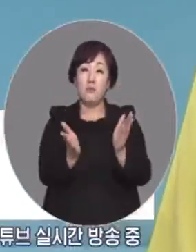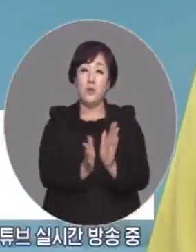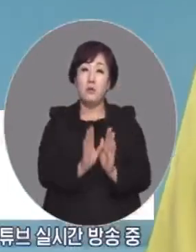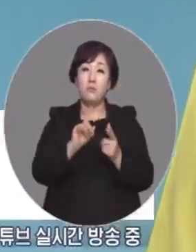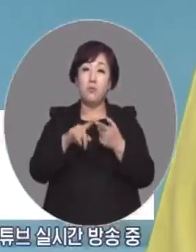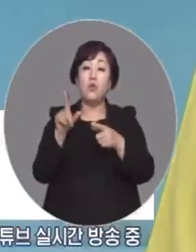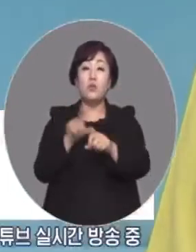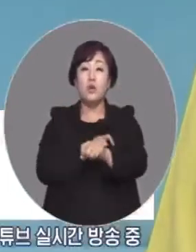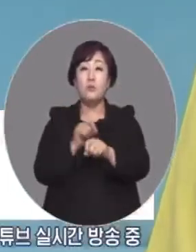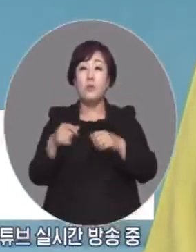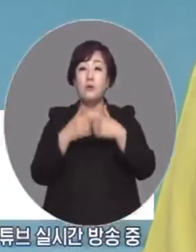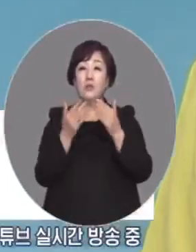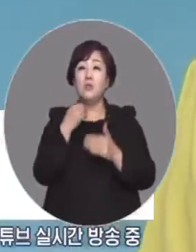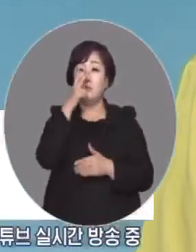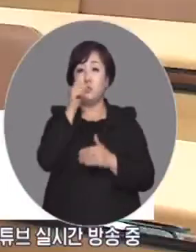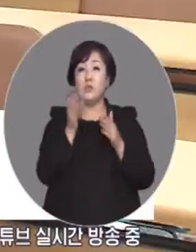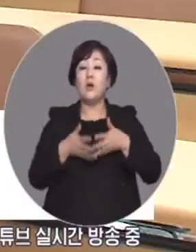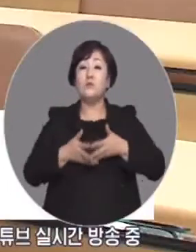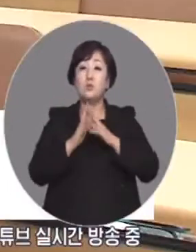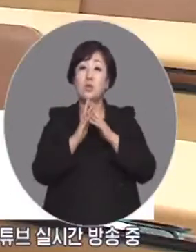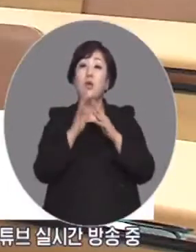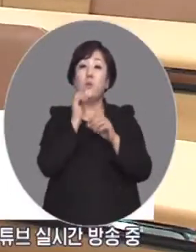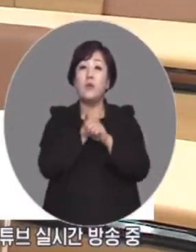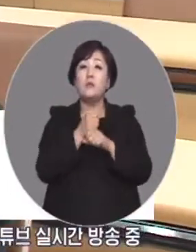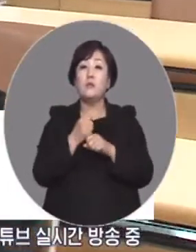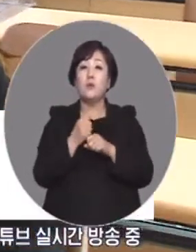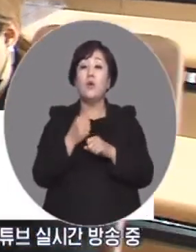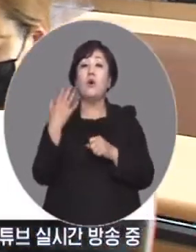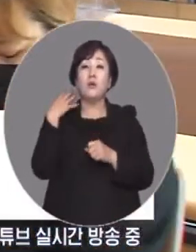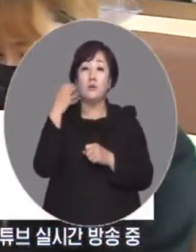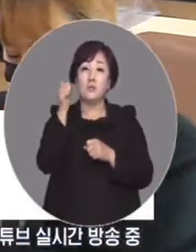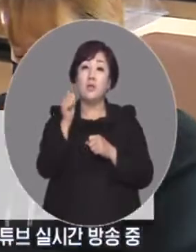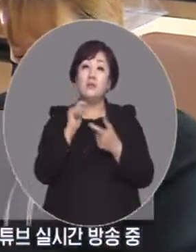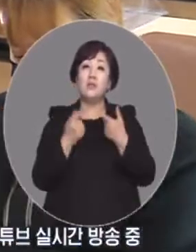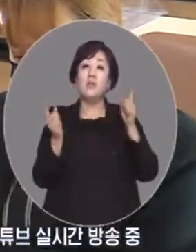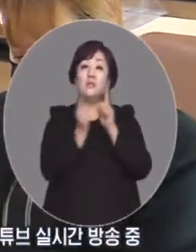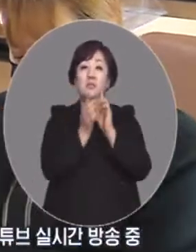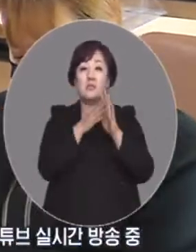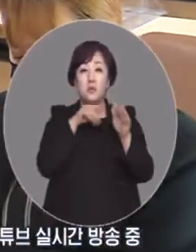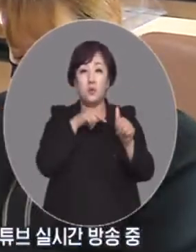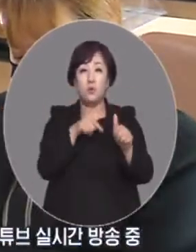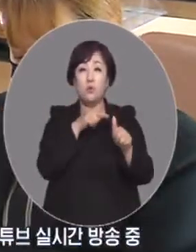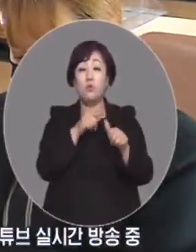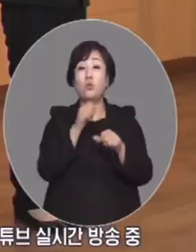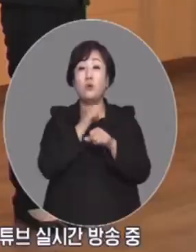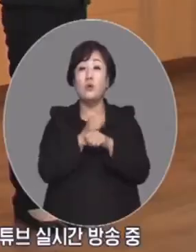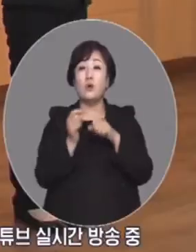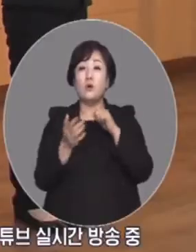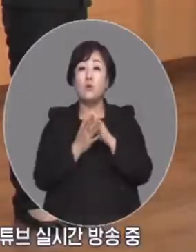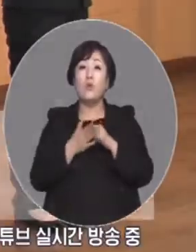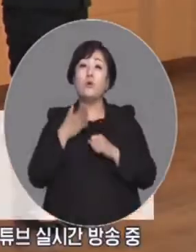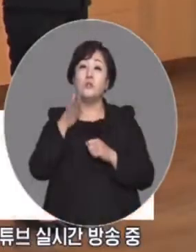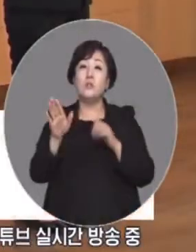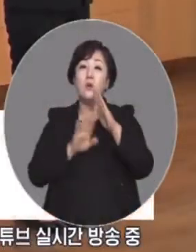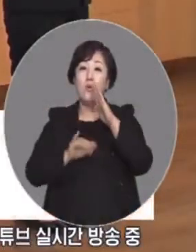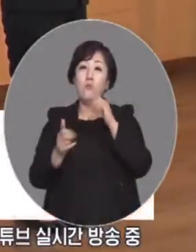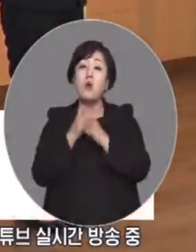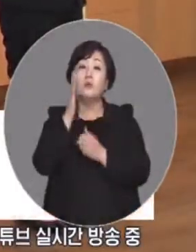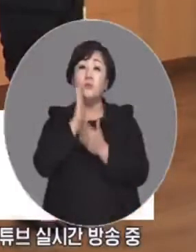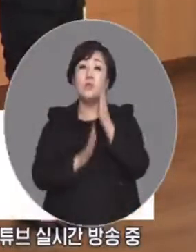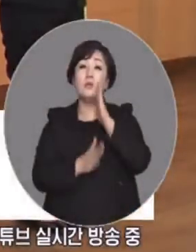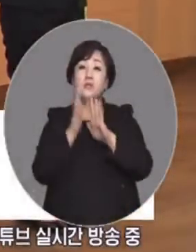아동학대 특별수사팀을 신설하고 경찰서장이 지휘 감독을 맡습니다. 울산시도 전담 공무원을